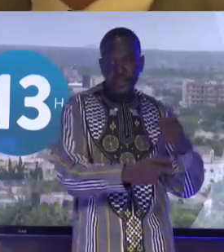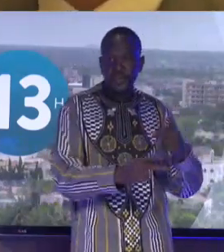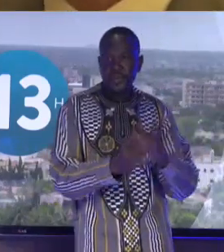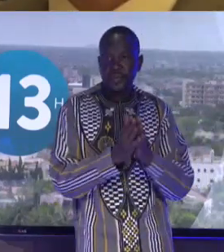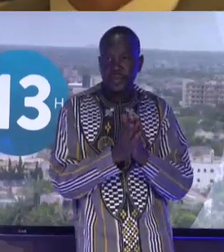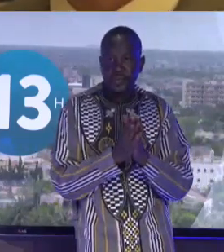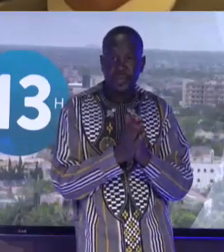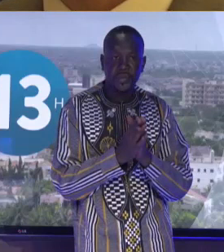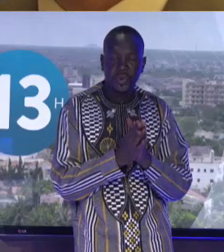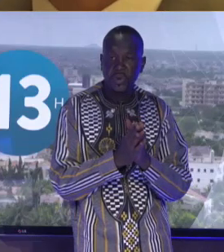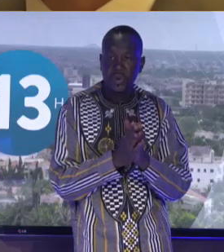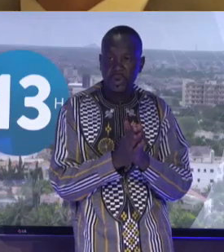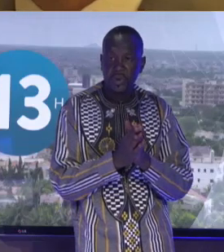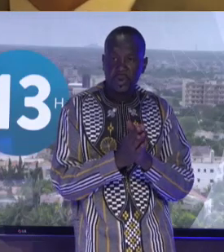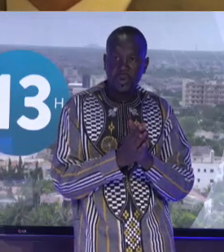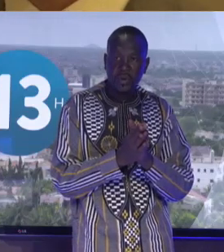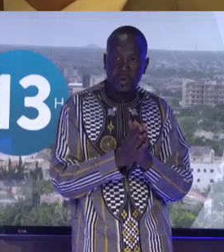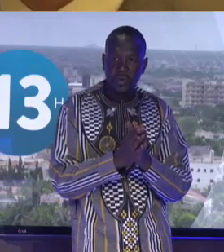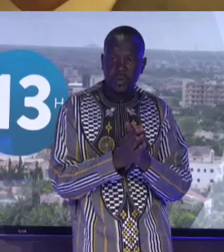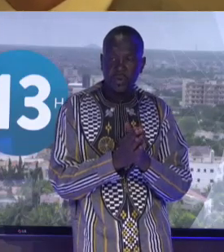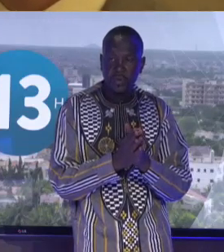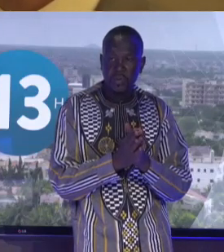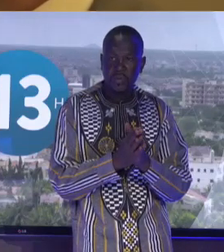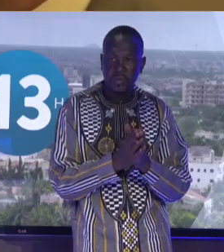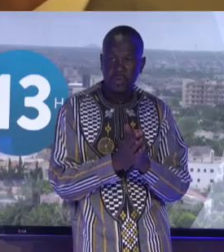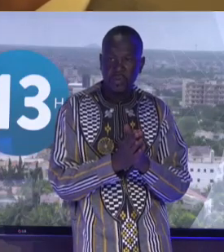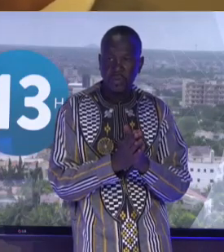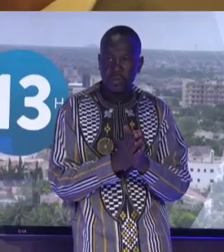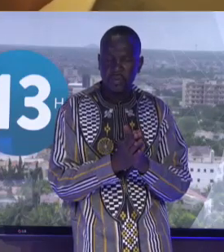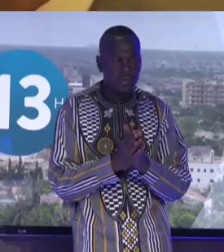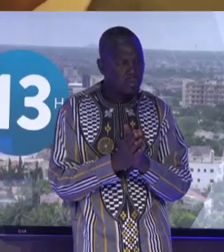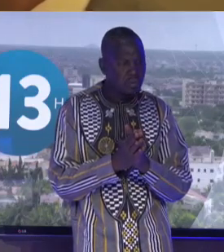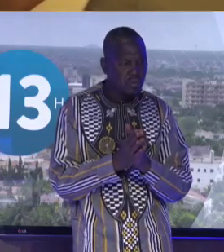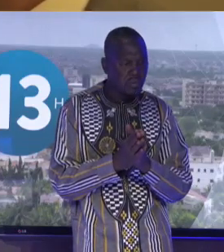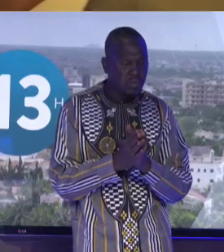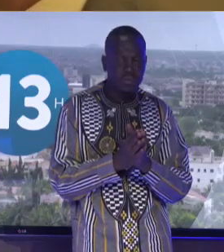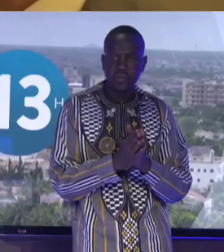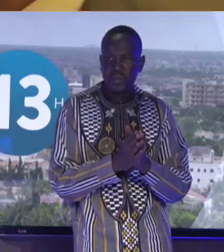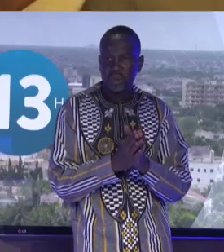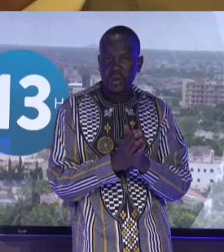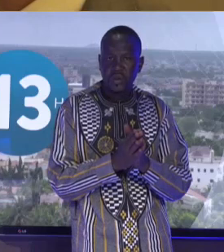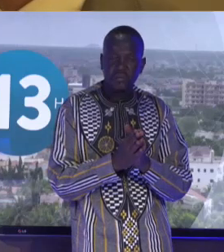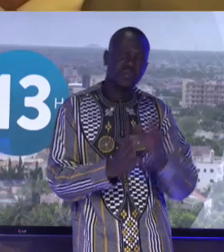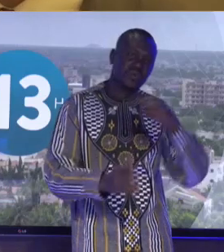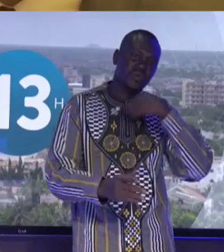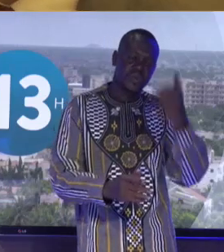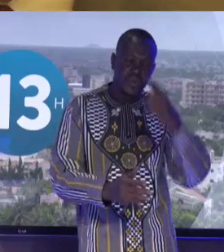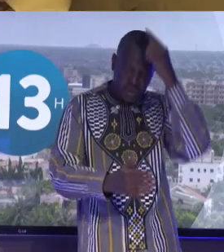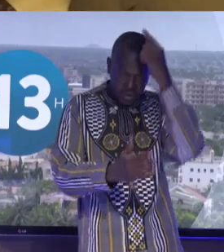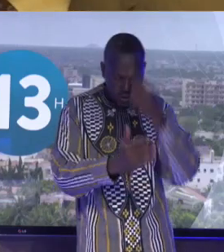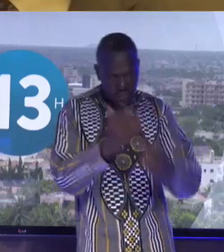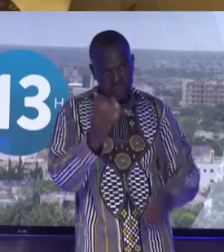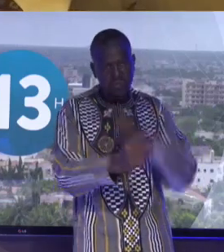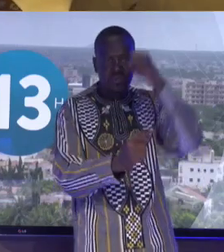la démarche qui est fort louable de leur point de vue et ils nous ont fait la promesse, quelle que soit la